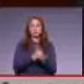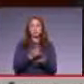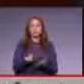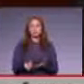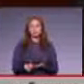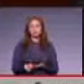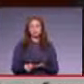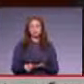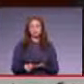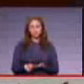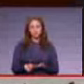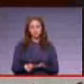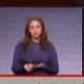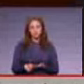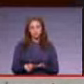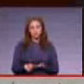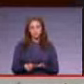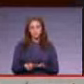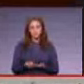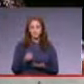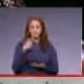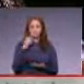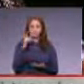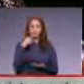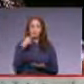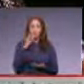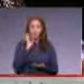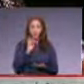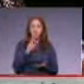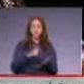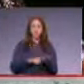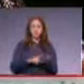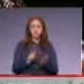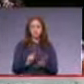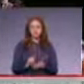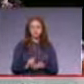تانية. ده اللي هي قادره عليه تعمله. انما